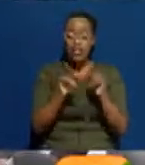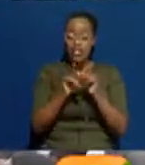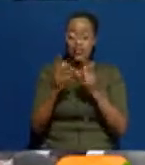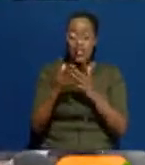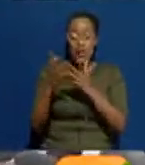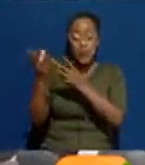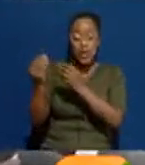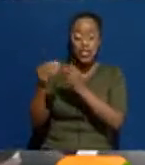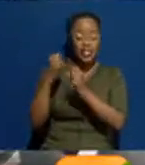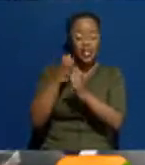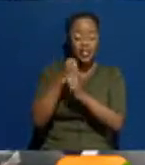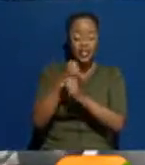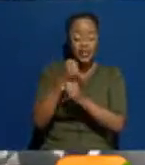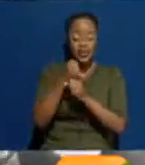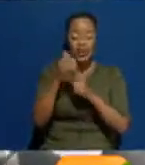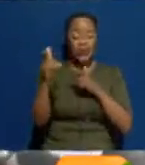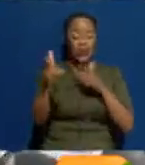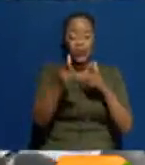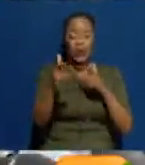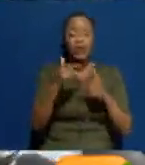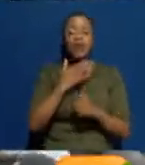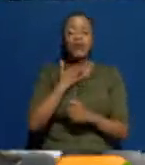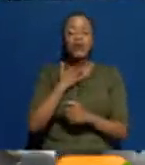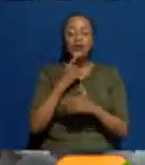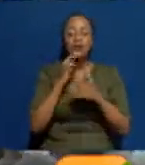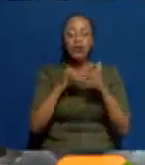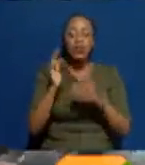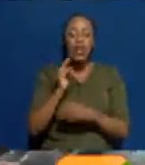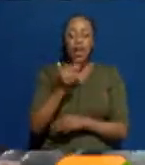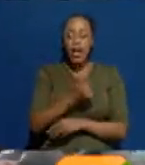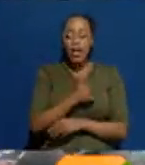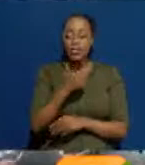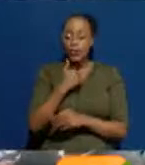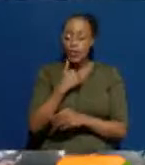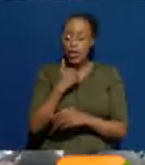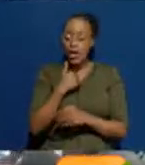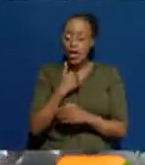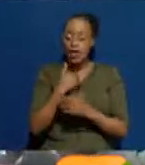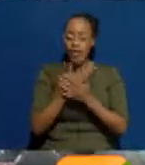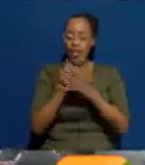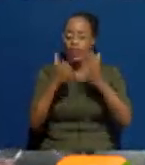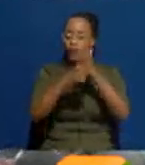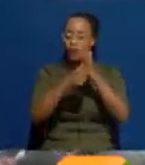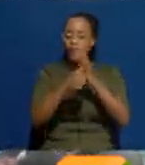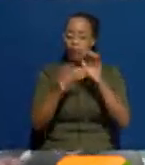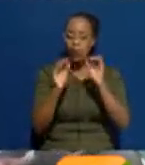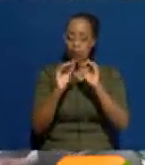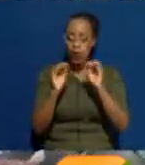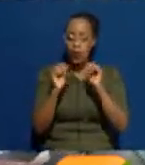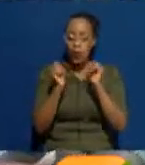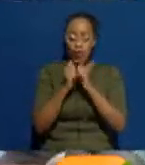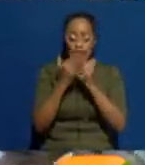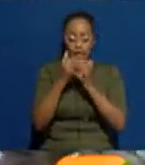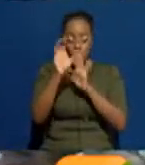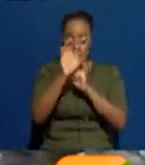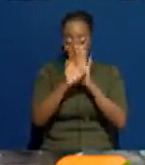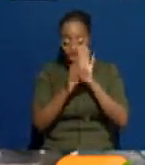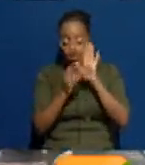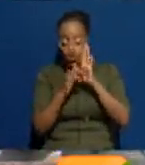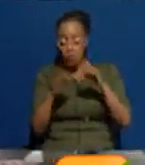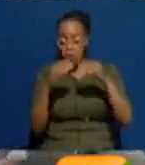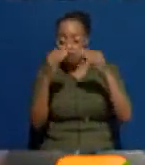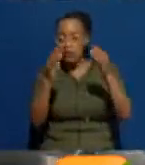kufanya vita. Na mimi nataka niwaambie, we have absolutely no issue with any constitutional